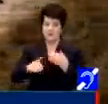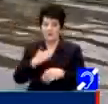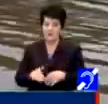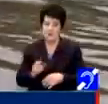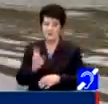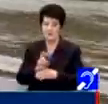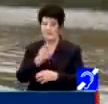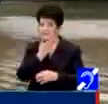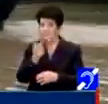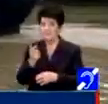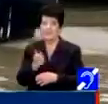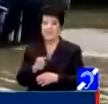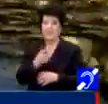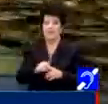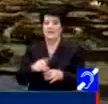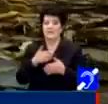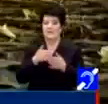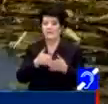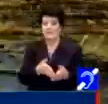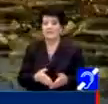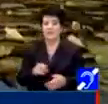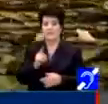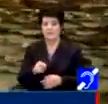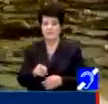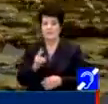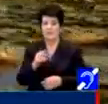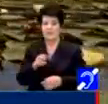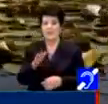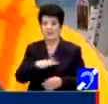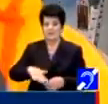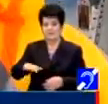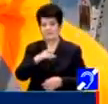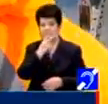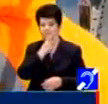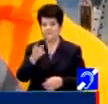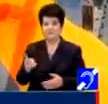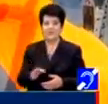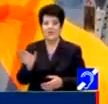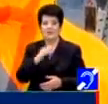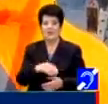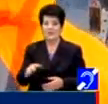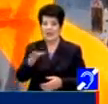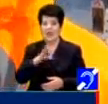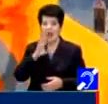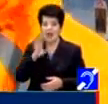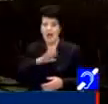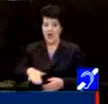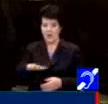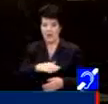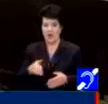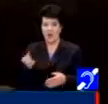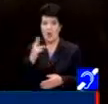zilnic de peisajul sălbatic și fac plimbări cu barca pe canalele și bălțile deltei. Toate lacurile, bălțile sau jepcile din delta